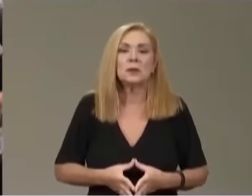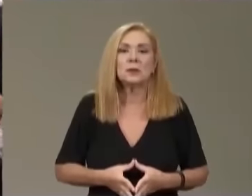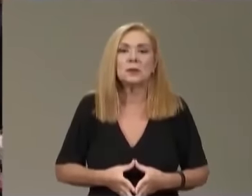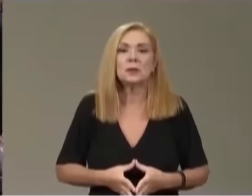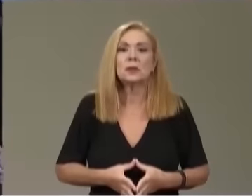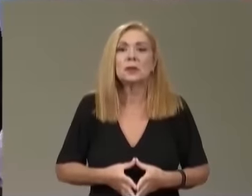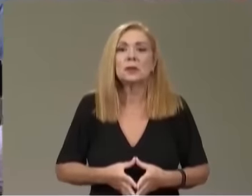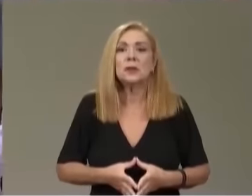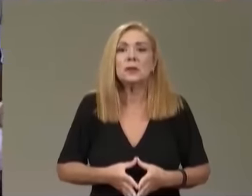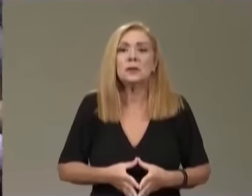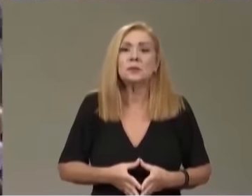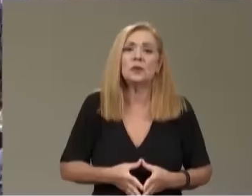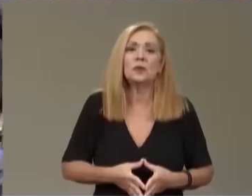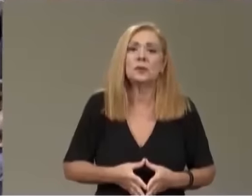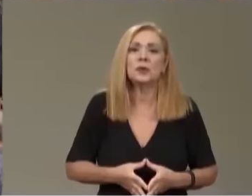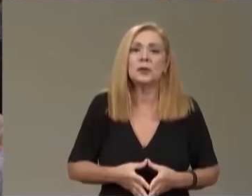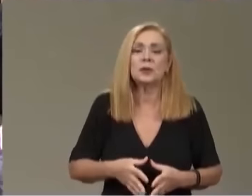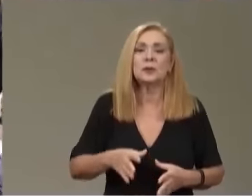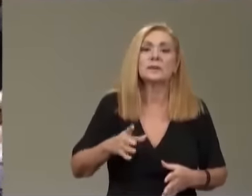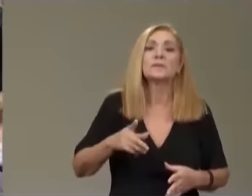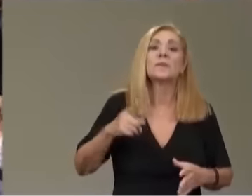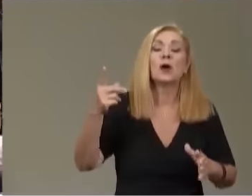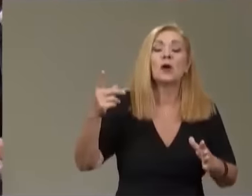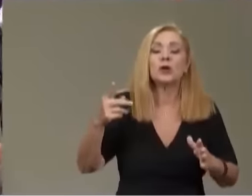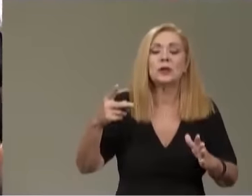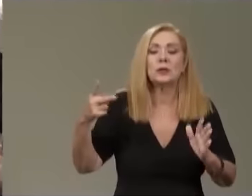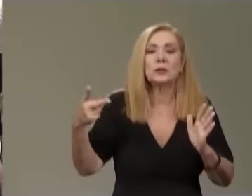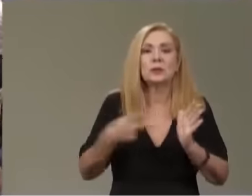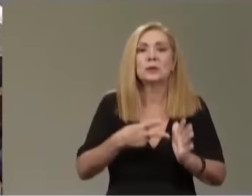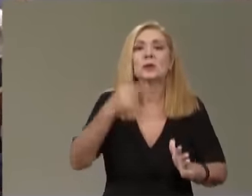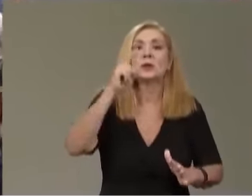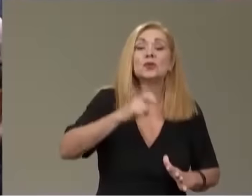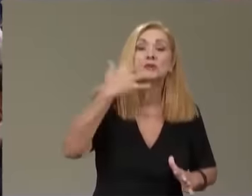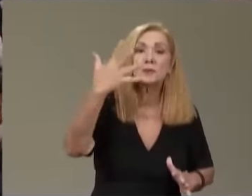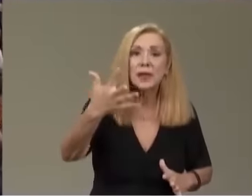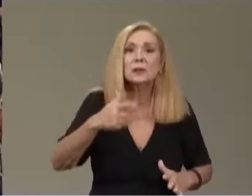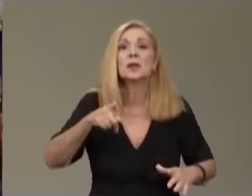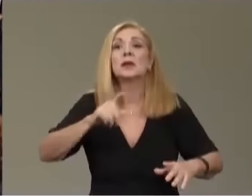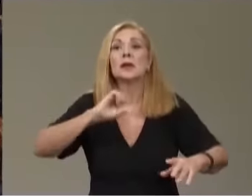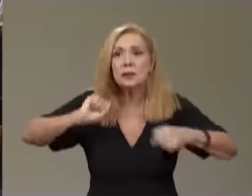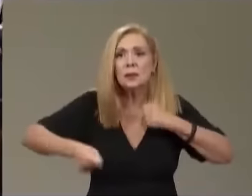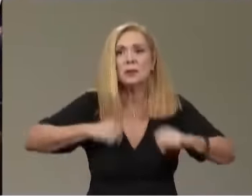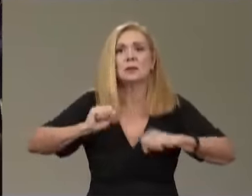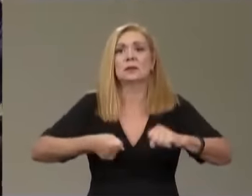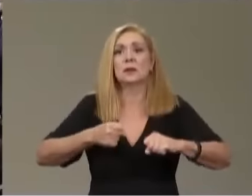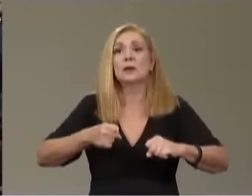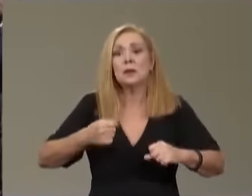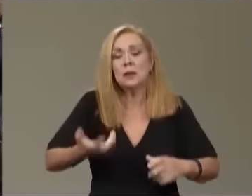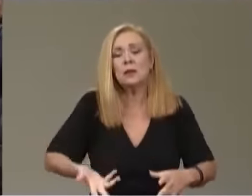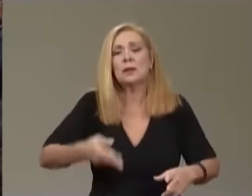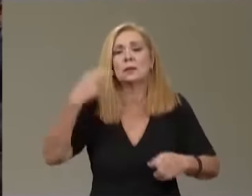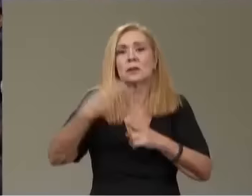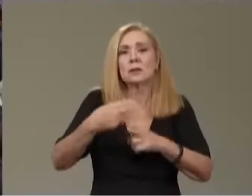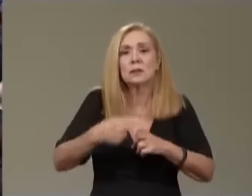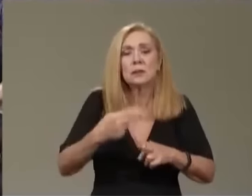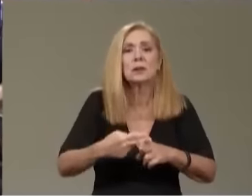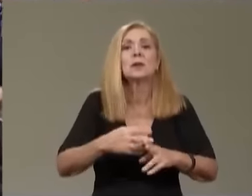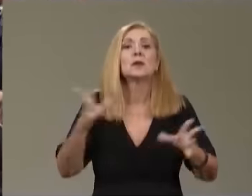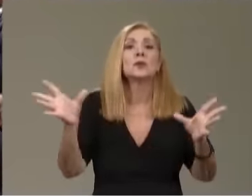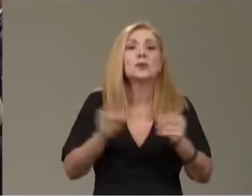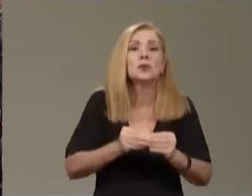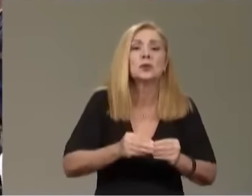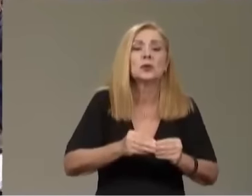Κυρίες και κύριοι, το 2025 έρχονται κινήσεις σημαντικές για την τόνωση της